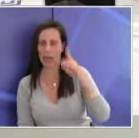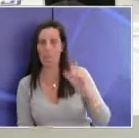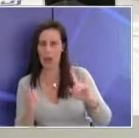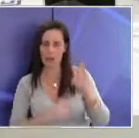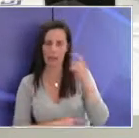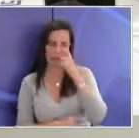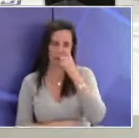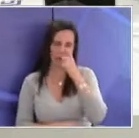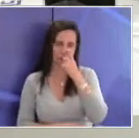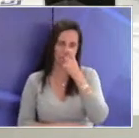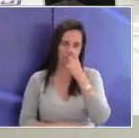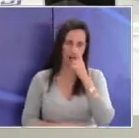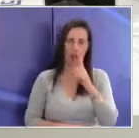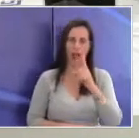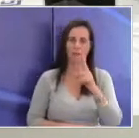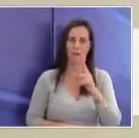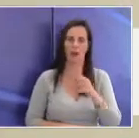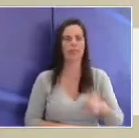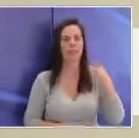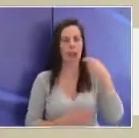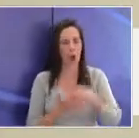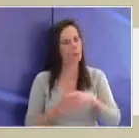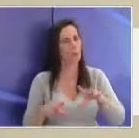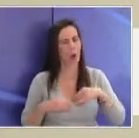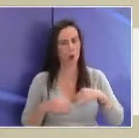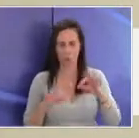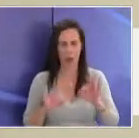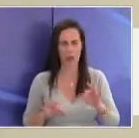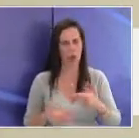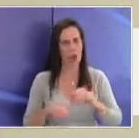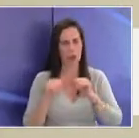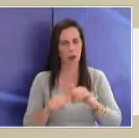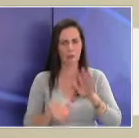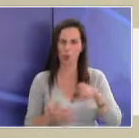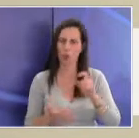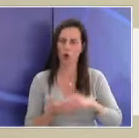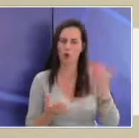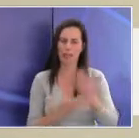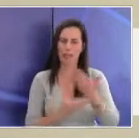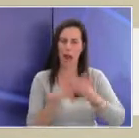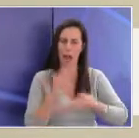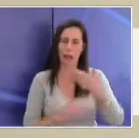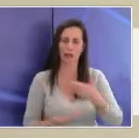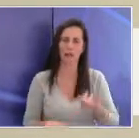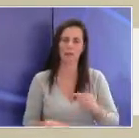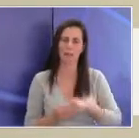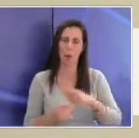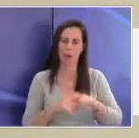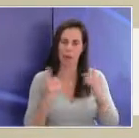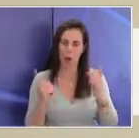הולך לקרות, אני מניחה. אבל ראש המפלגה כחלון היה מוכן באמת לא רק לתמוך, אפילו לדרוש את התיק, במסיבות